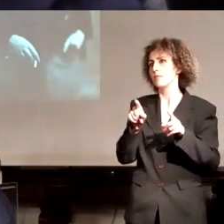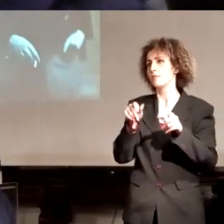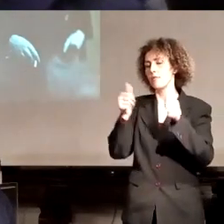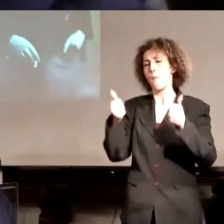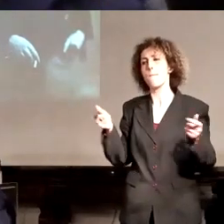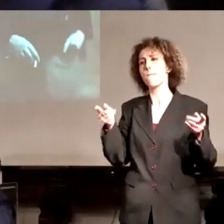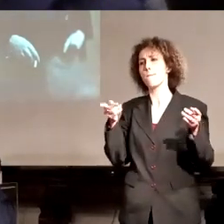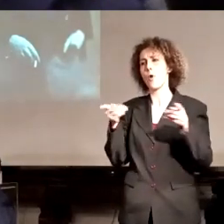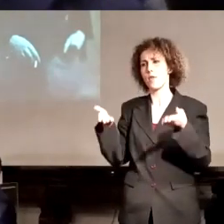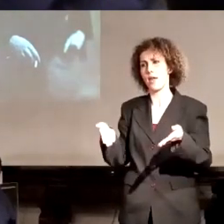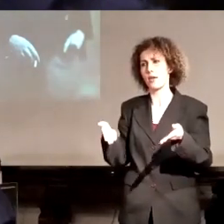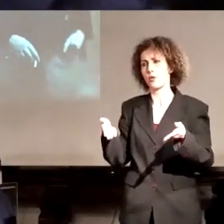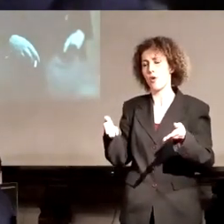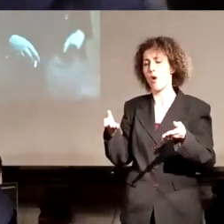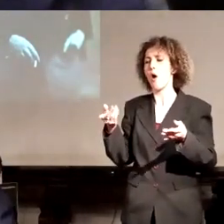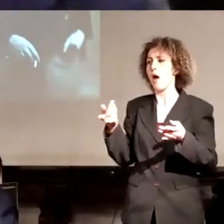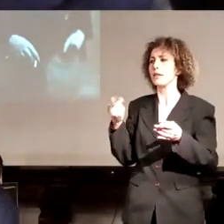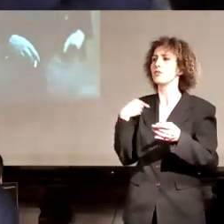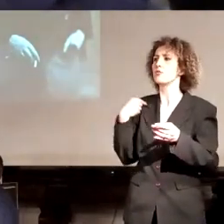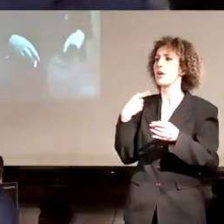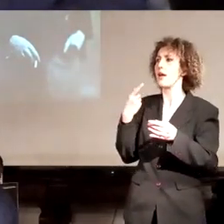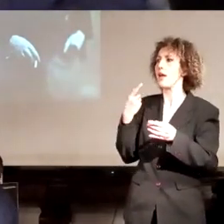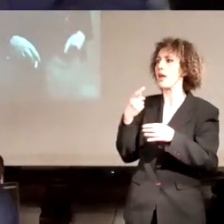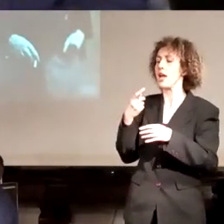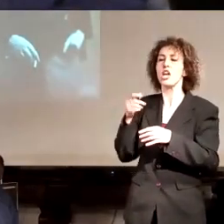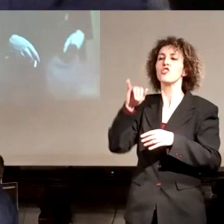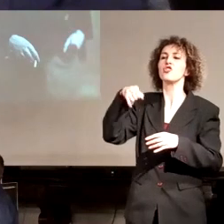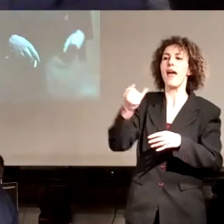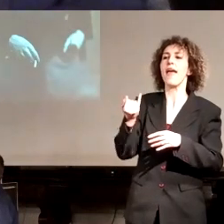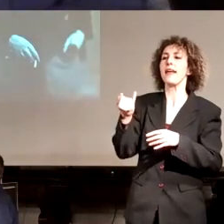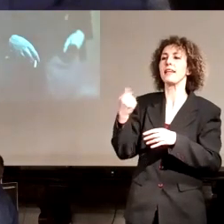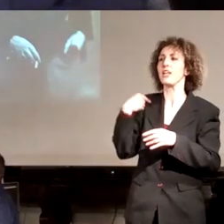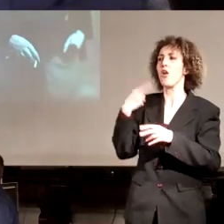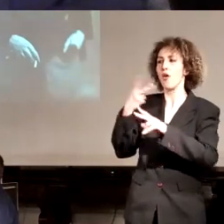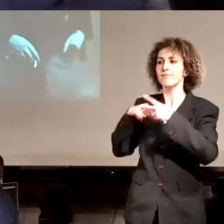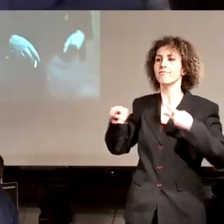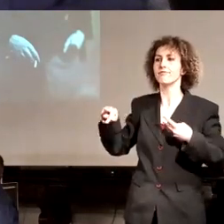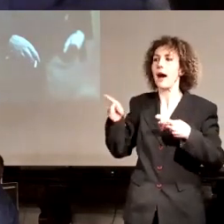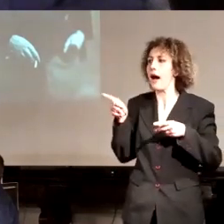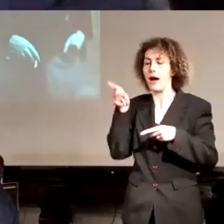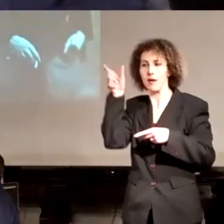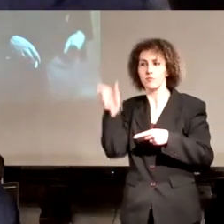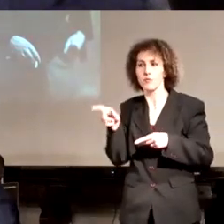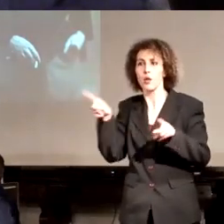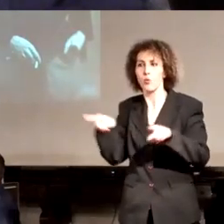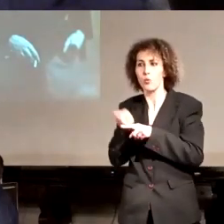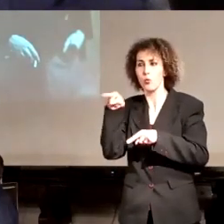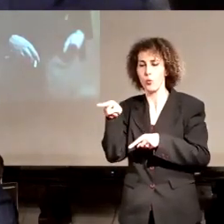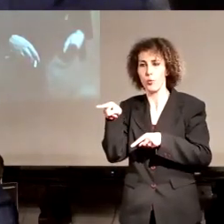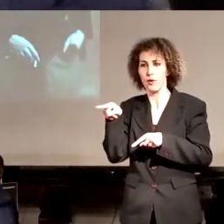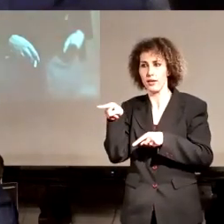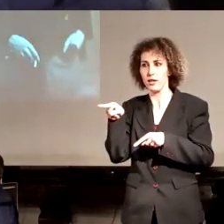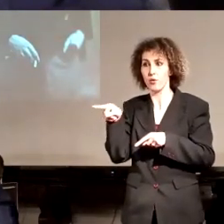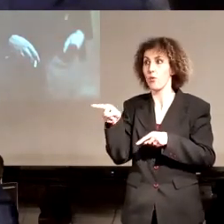dice mandato al greco in me stesso e ha bisogno detto brutalmente nella sua dose per